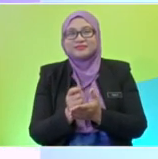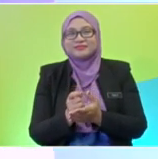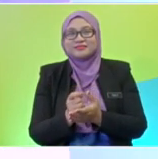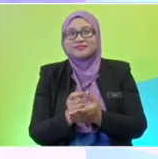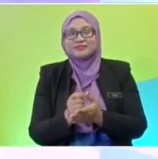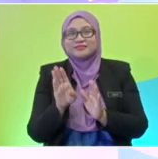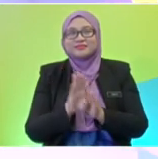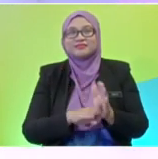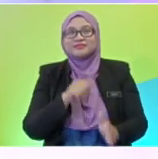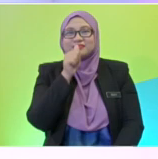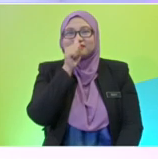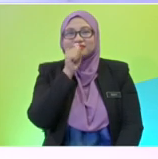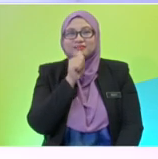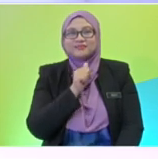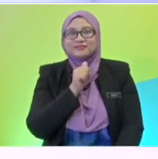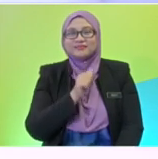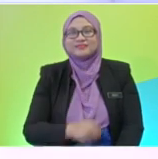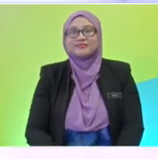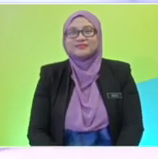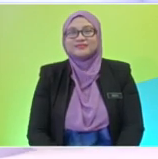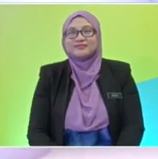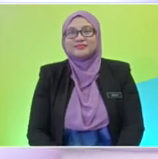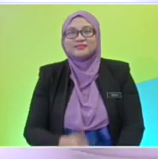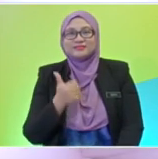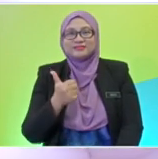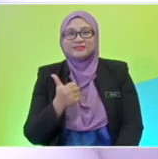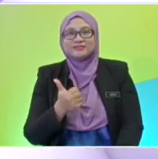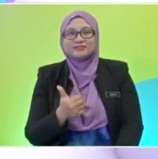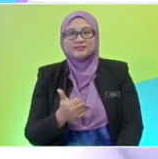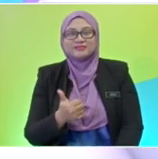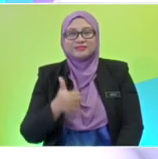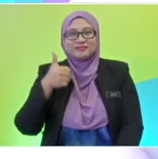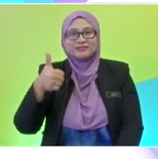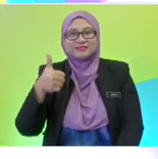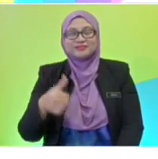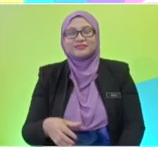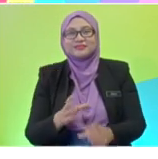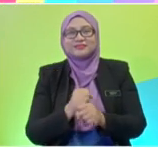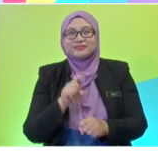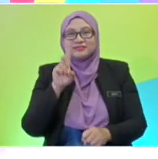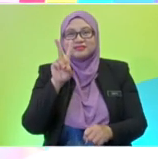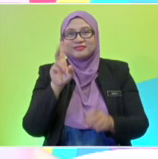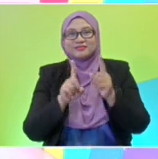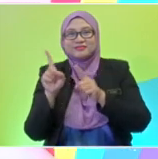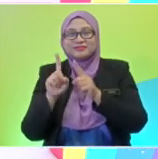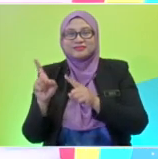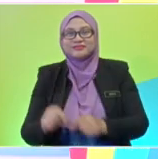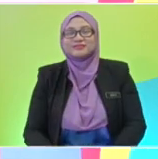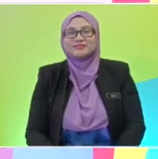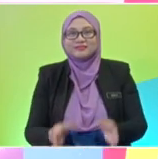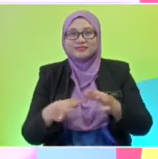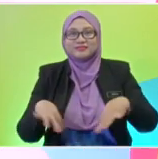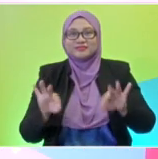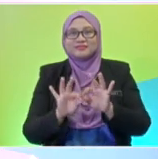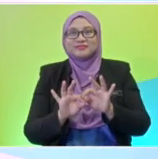bersama Oke sabar Oke bagus bersabar Tania dua plakat Oke kepentingan